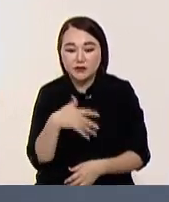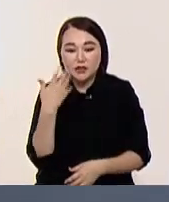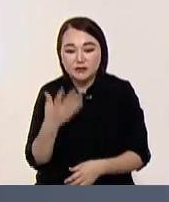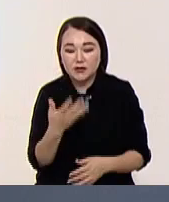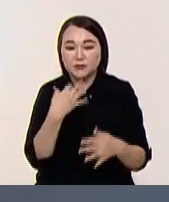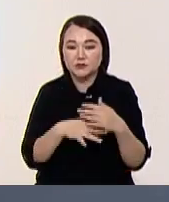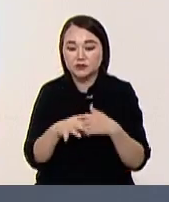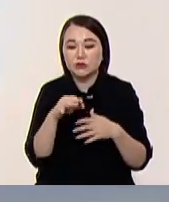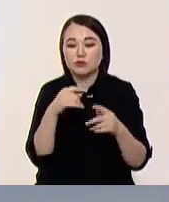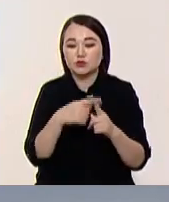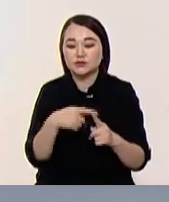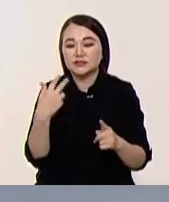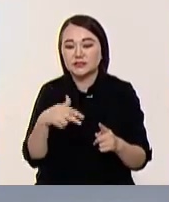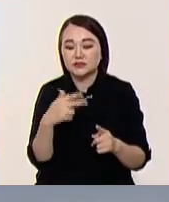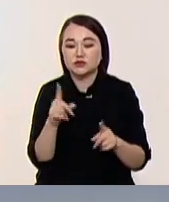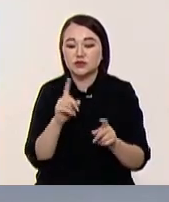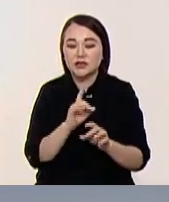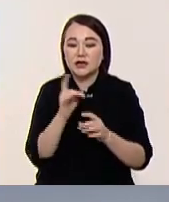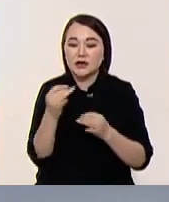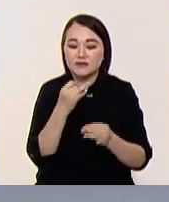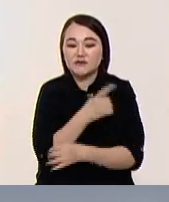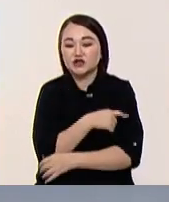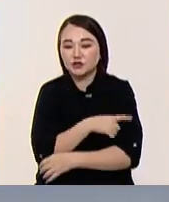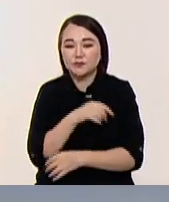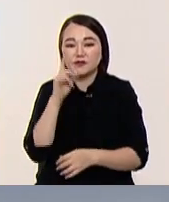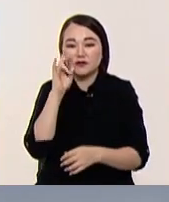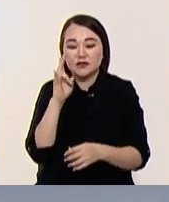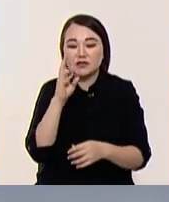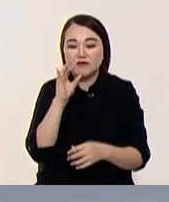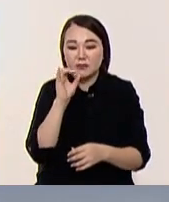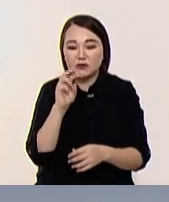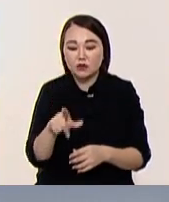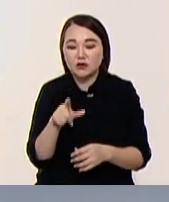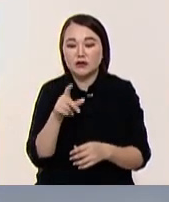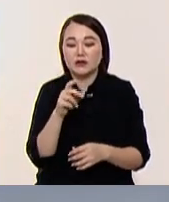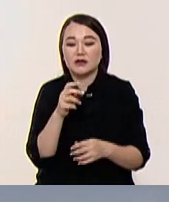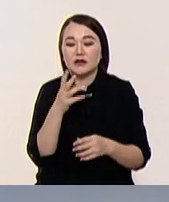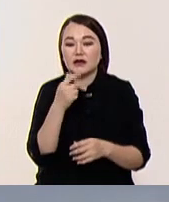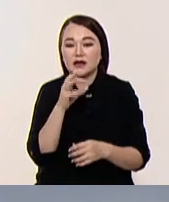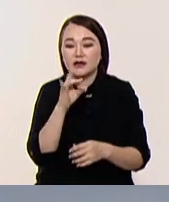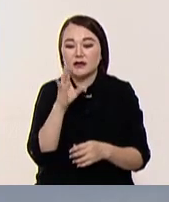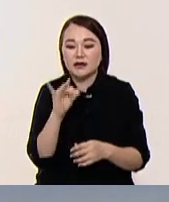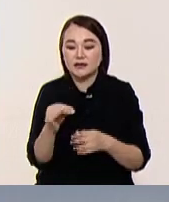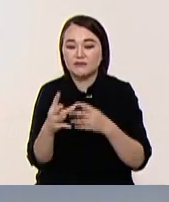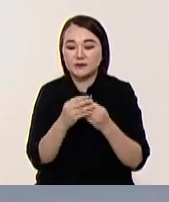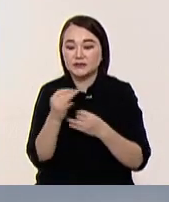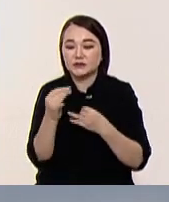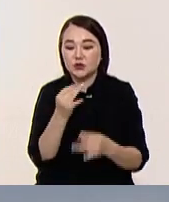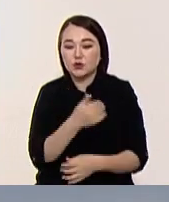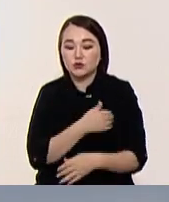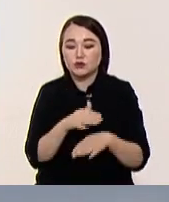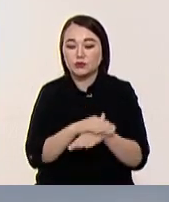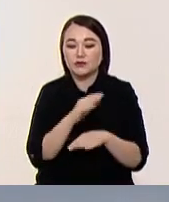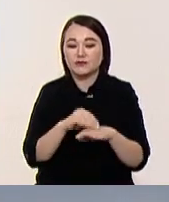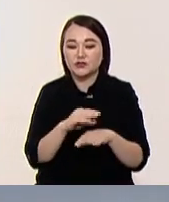синоптики прогнозируют плюс 30, об этом поговорим с врачом-невропатологом Каэргали Каеевым. Добрый вечер, Каэргали.